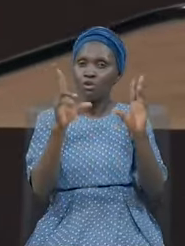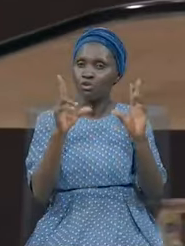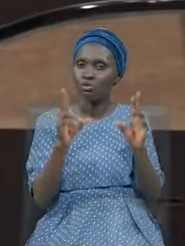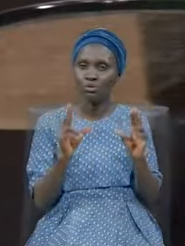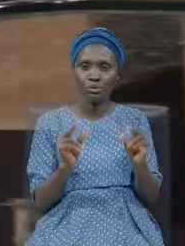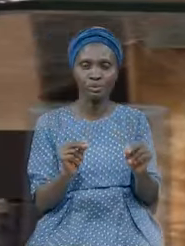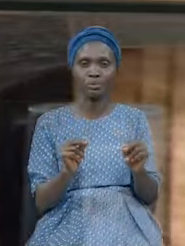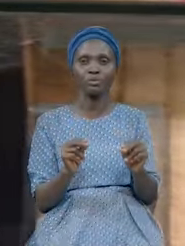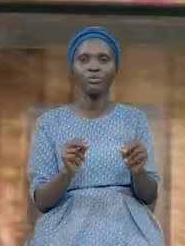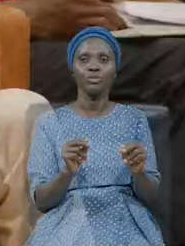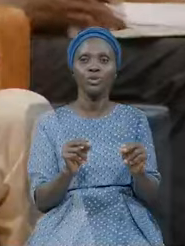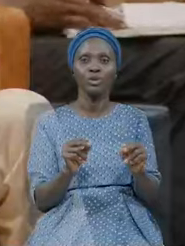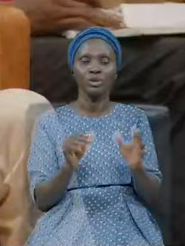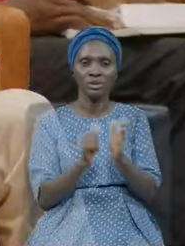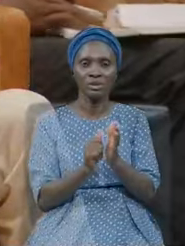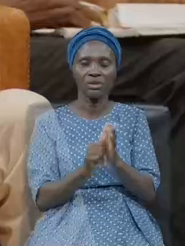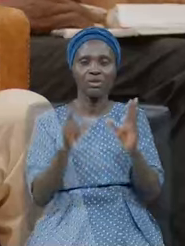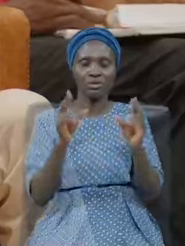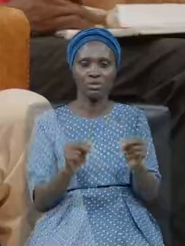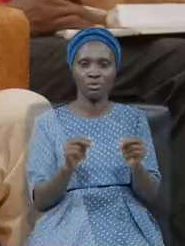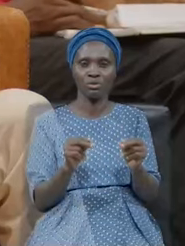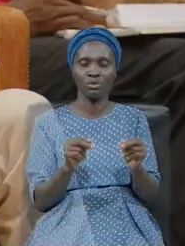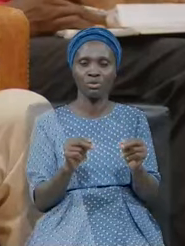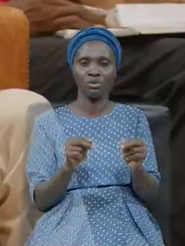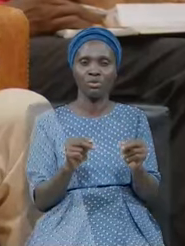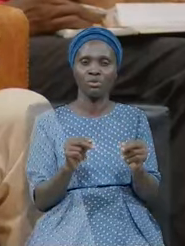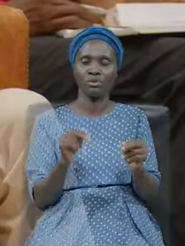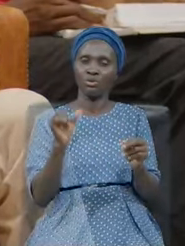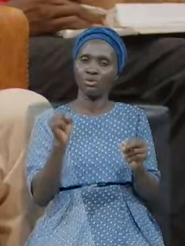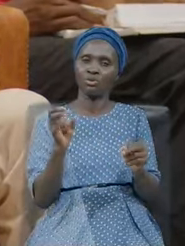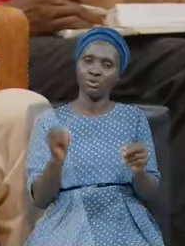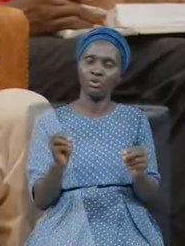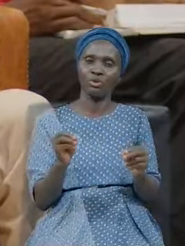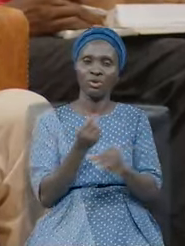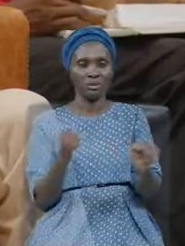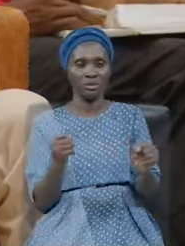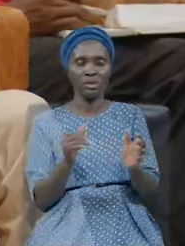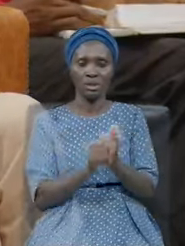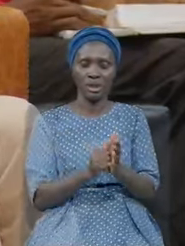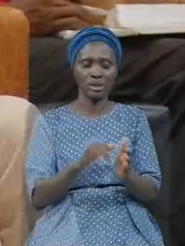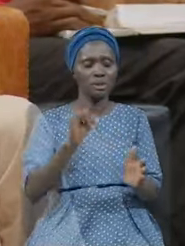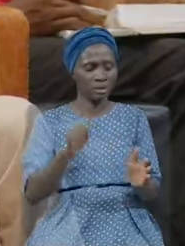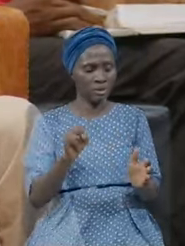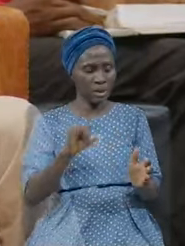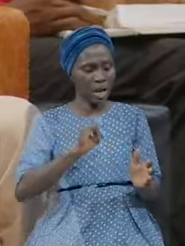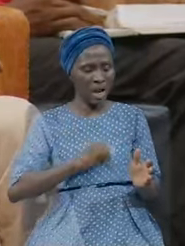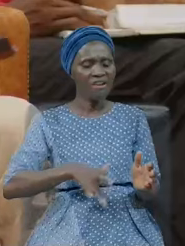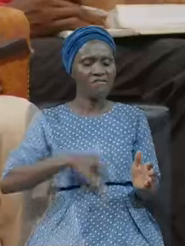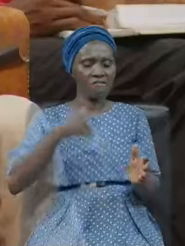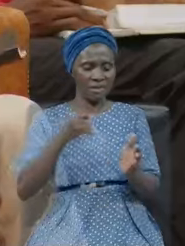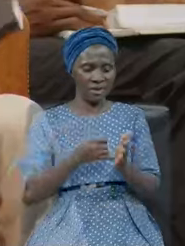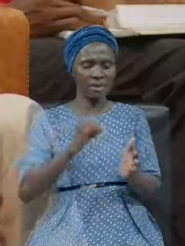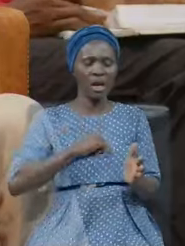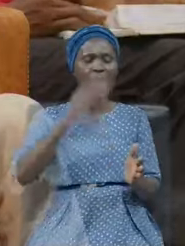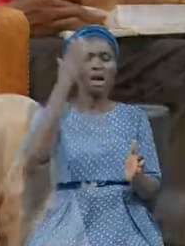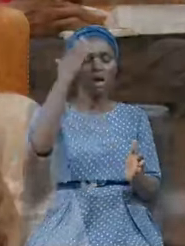l'expérience par euh un n'importe quel salut je le connais je le sens